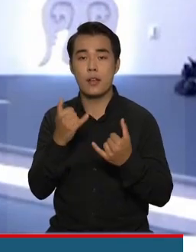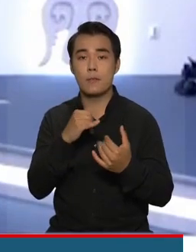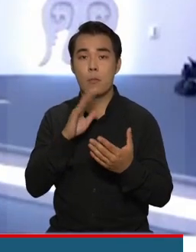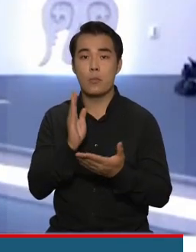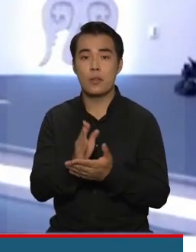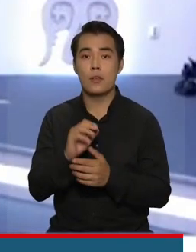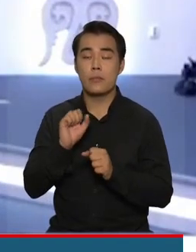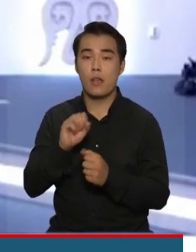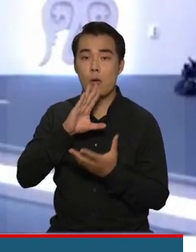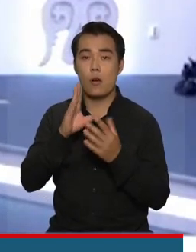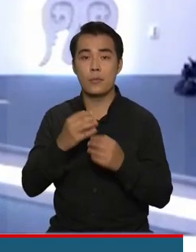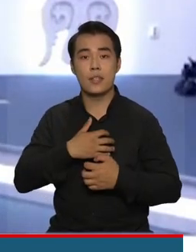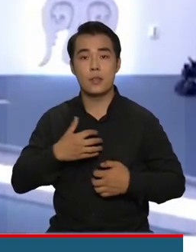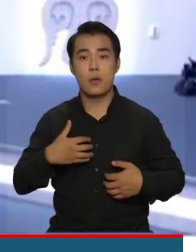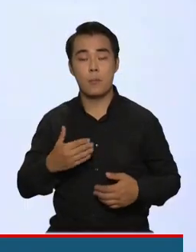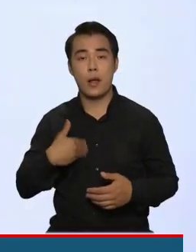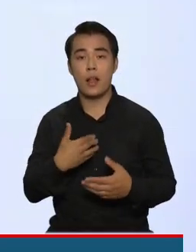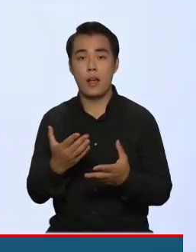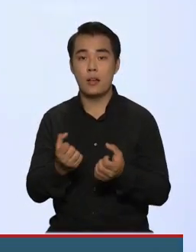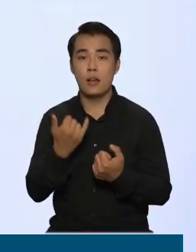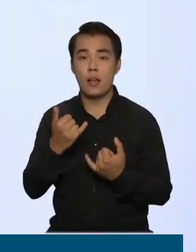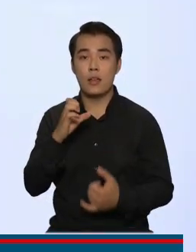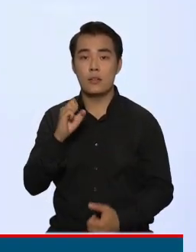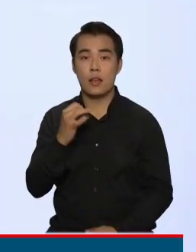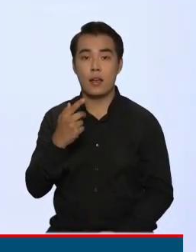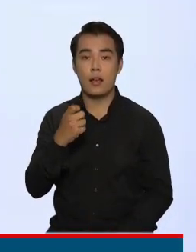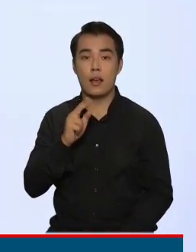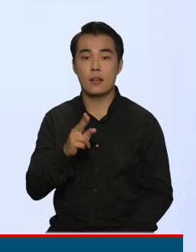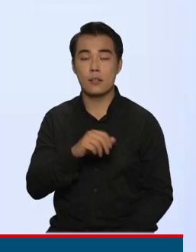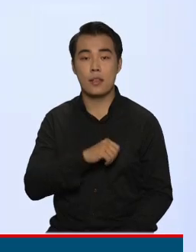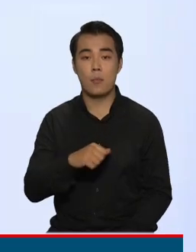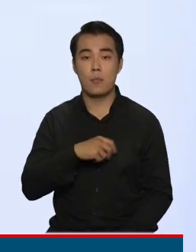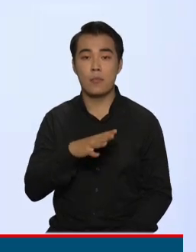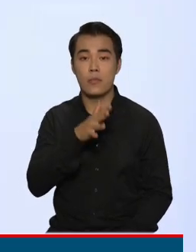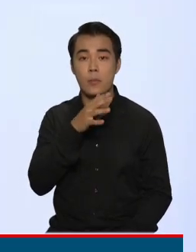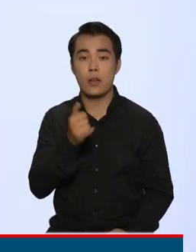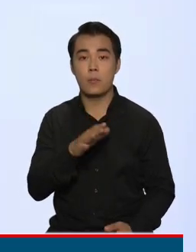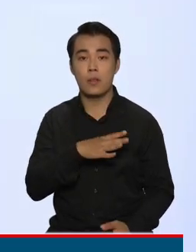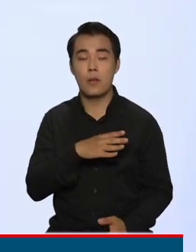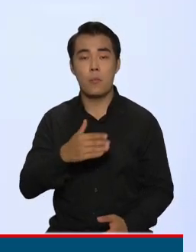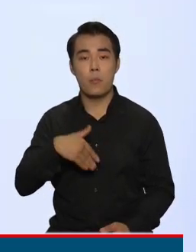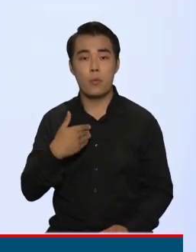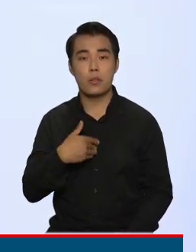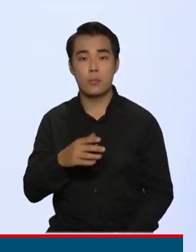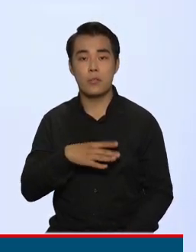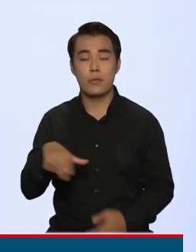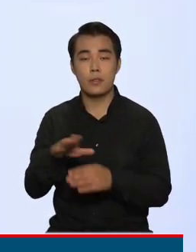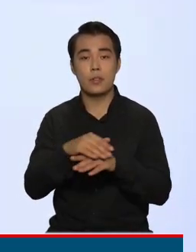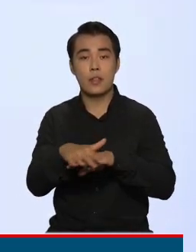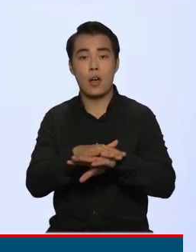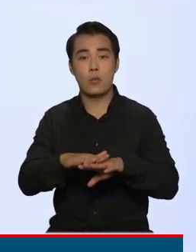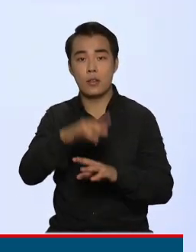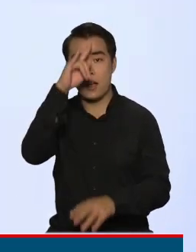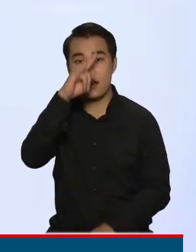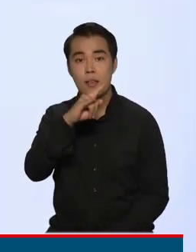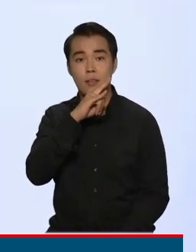устойчивом использовании животных. То есть в свое время сайгак, как сказать, приносил пользу всему народу